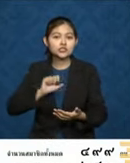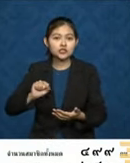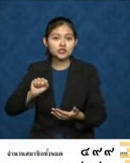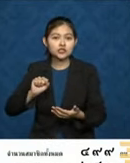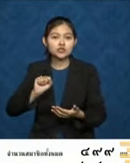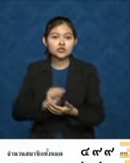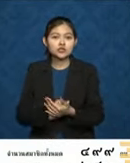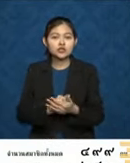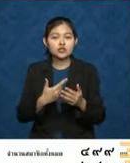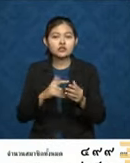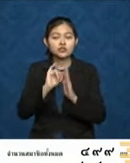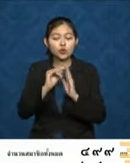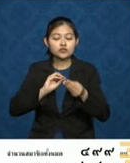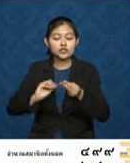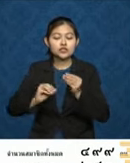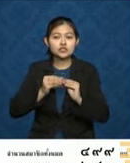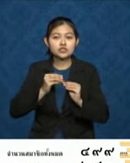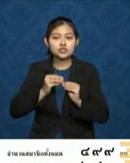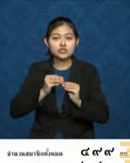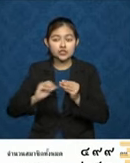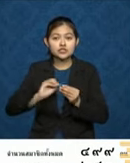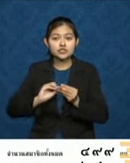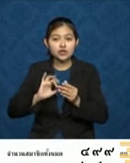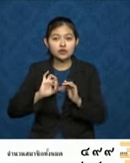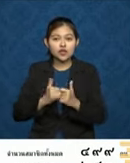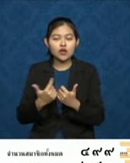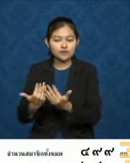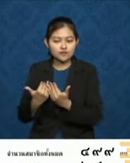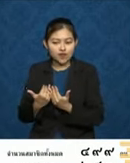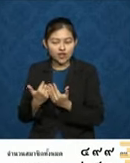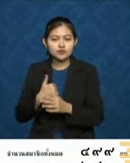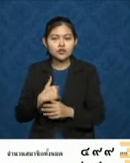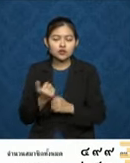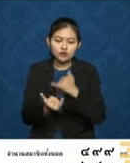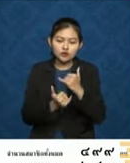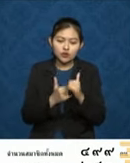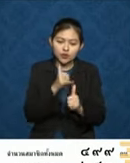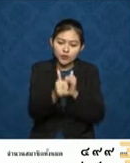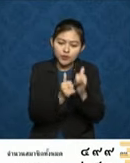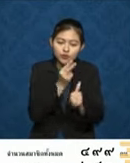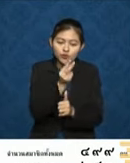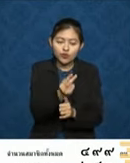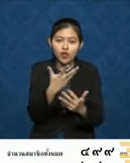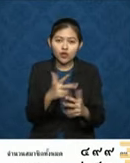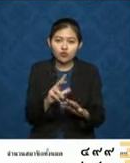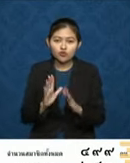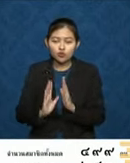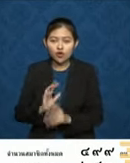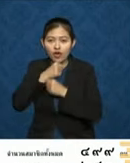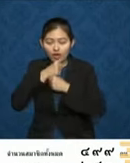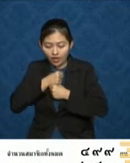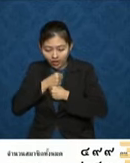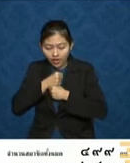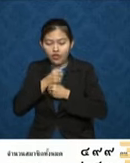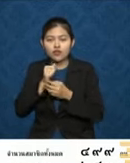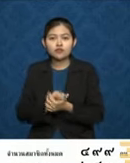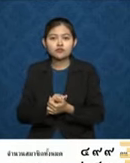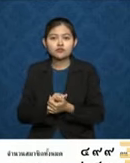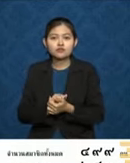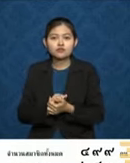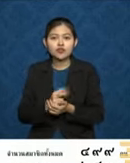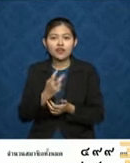แสงจังหวัดฉะเชิงเทราได้ฝากมาจากการที่ได้ลงพื้นที่และพบว่าผู้สูงวัยหลายท่านไม่มี